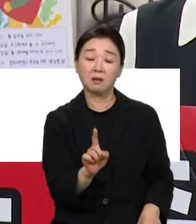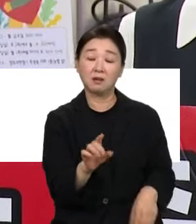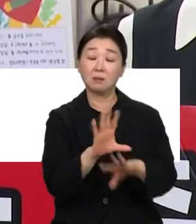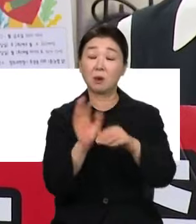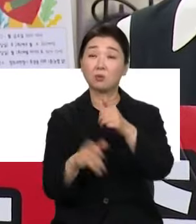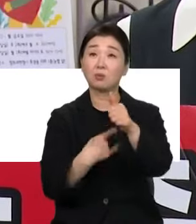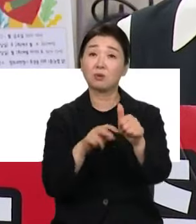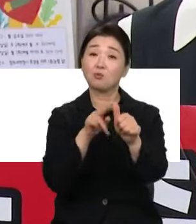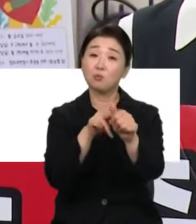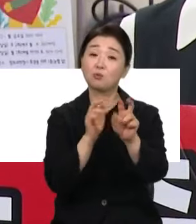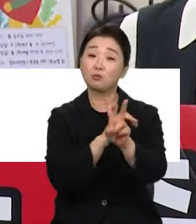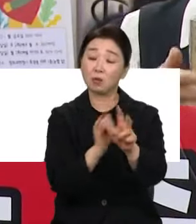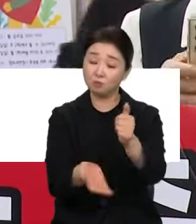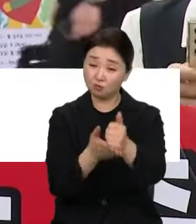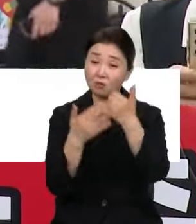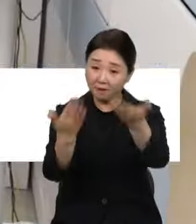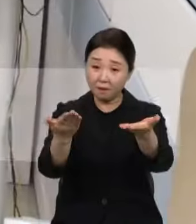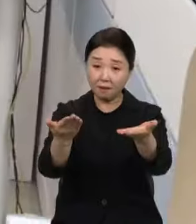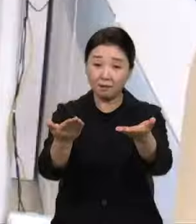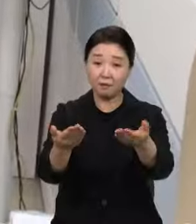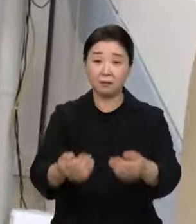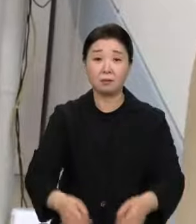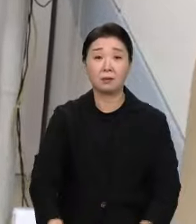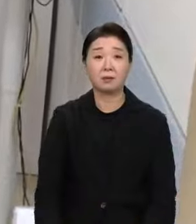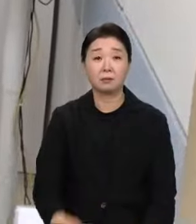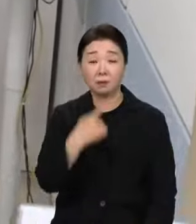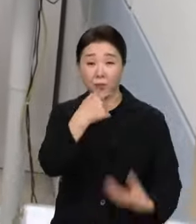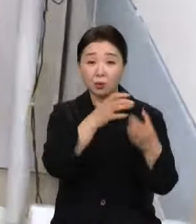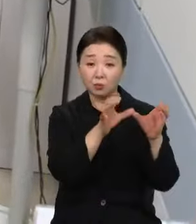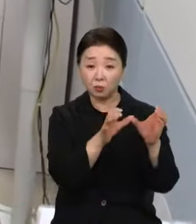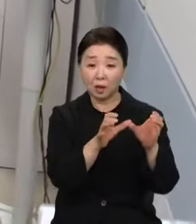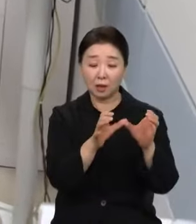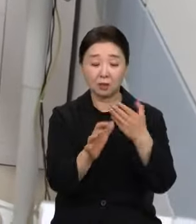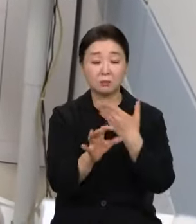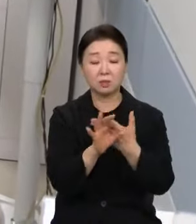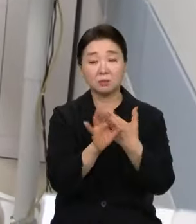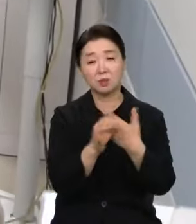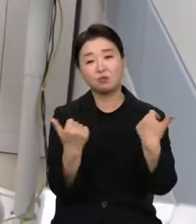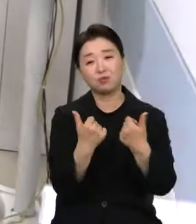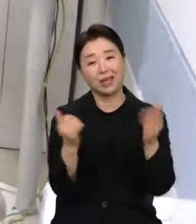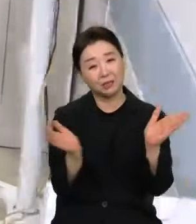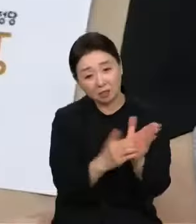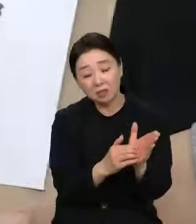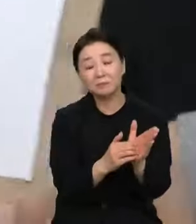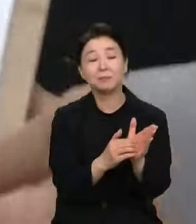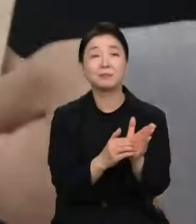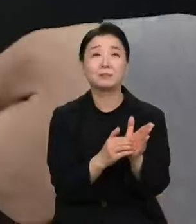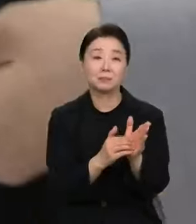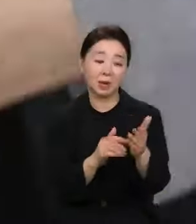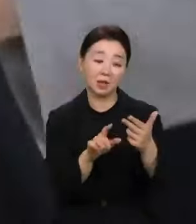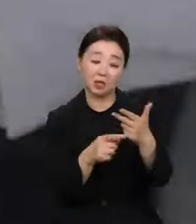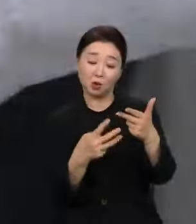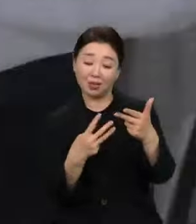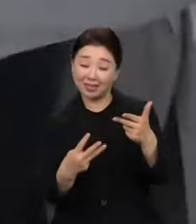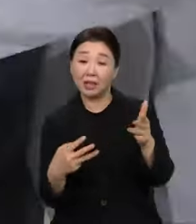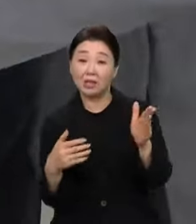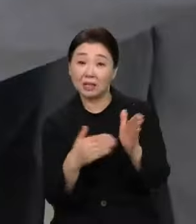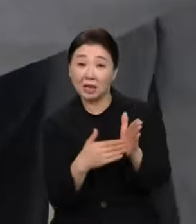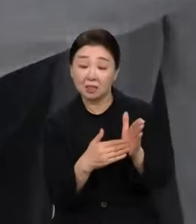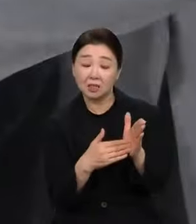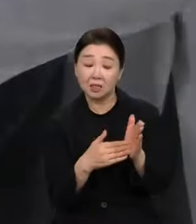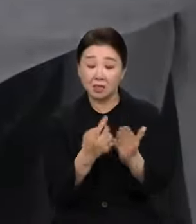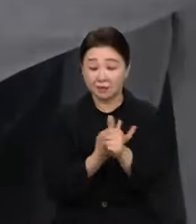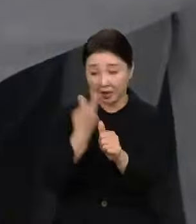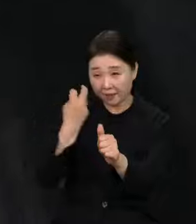방통위원 후보 2명을 추천해서 민주당은 이번 임시국회 회기가 끝나는 다음 달 4일까지 탄핵안을